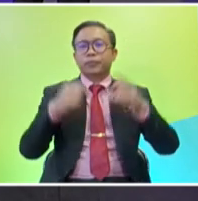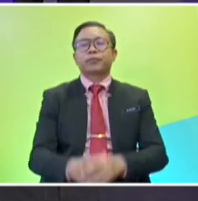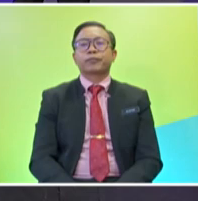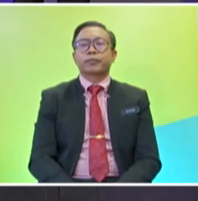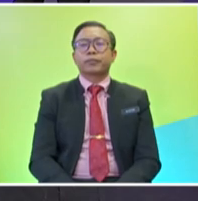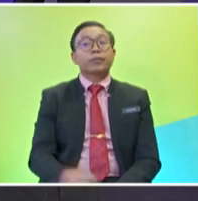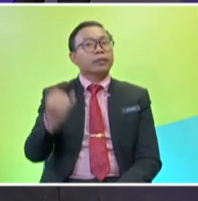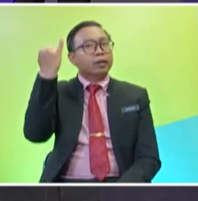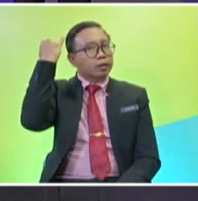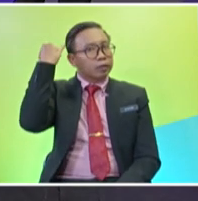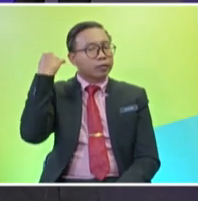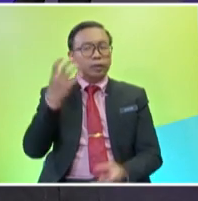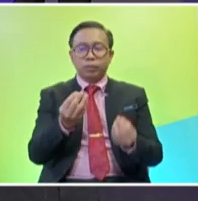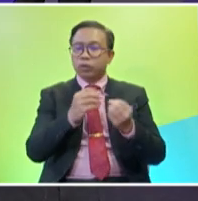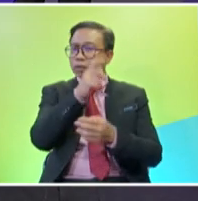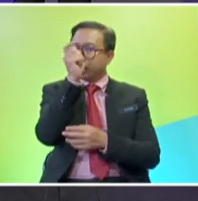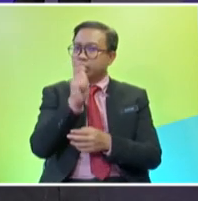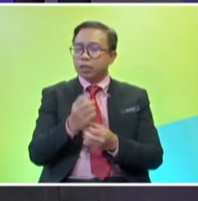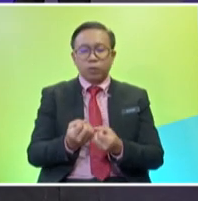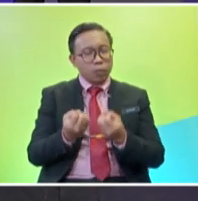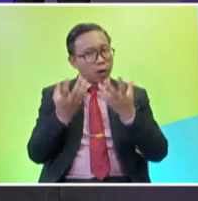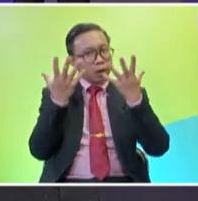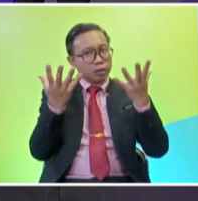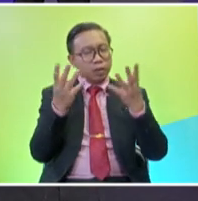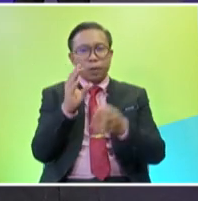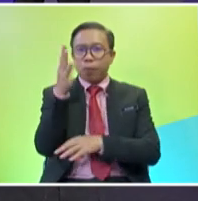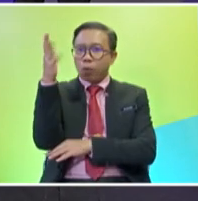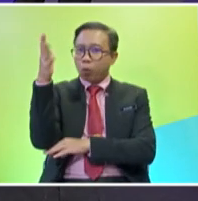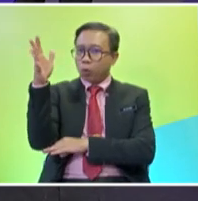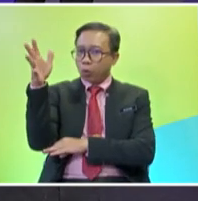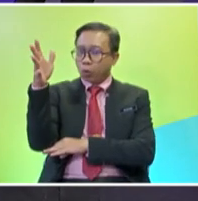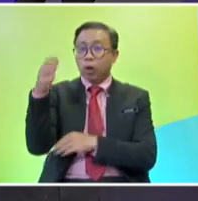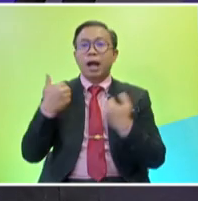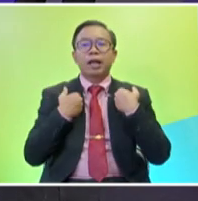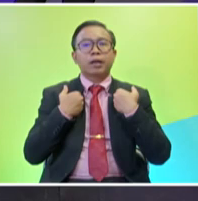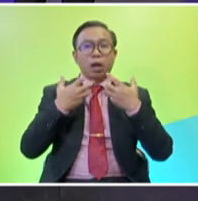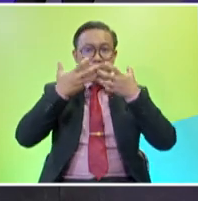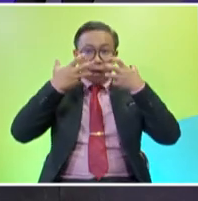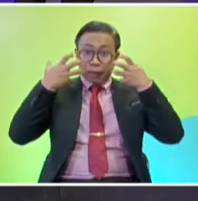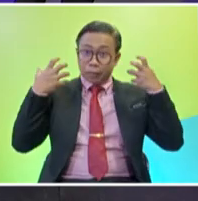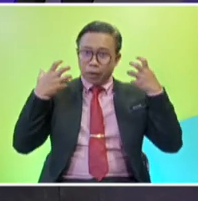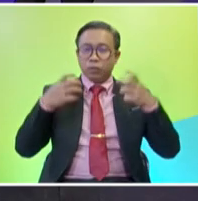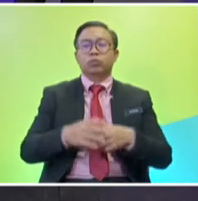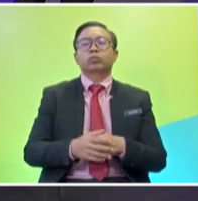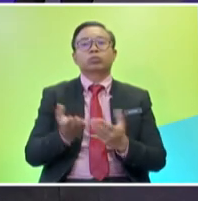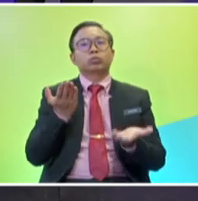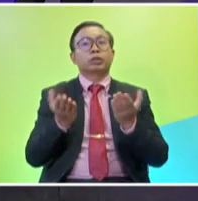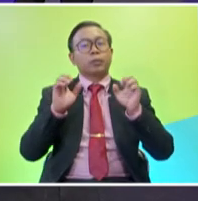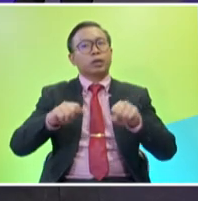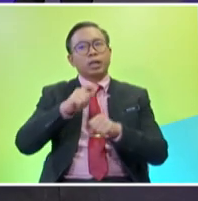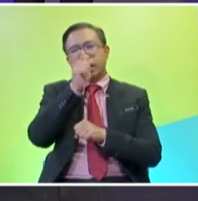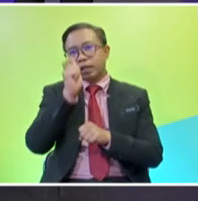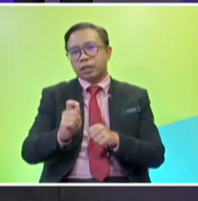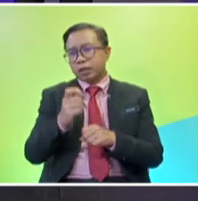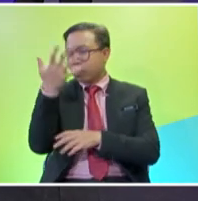dekat depan masjid Irfan sekarang nih Ada banyak pokok-pokok ada harimau mungkin bertanya dulu guys